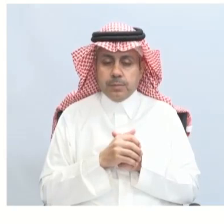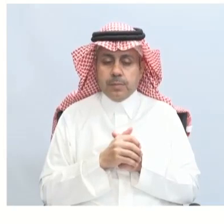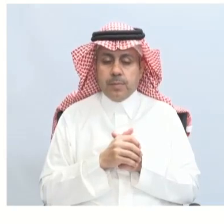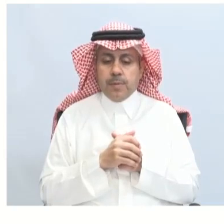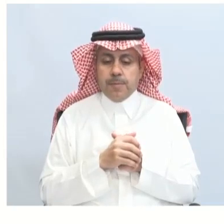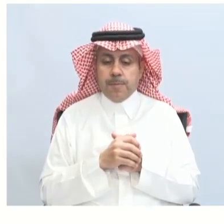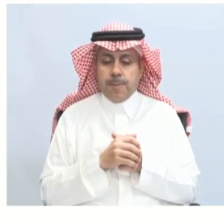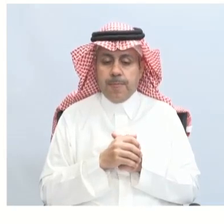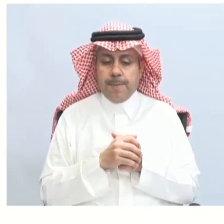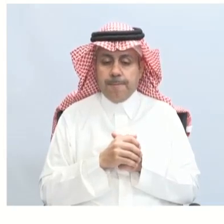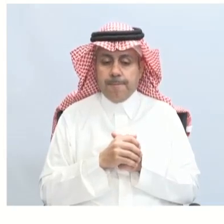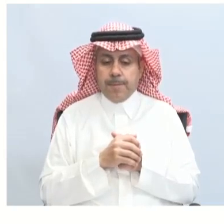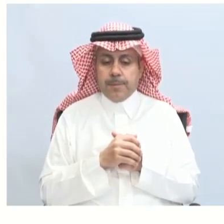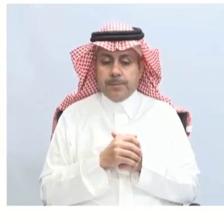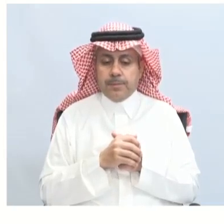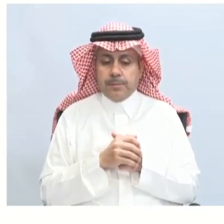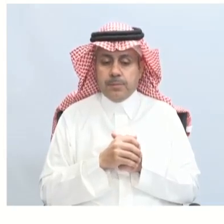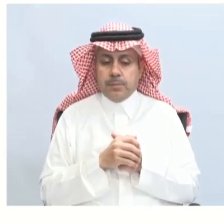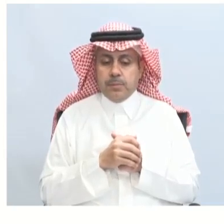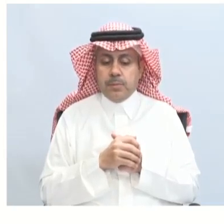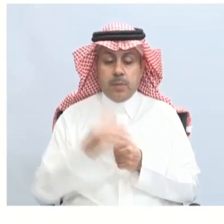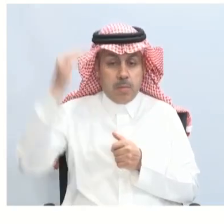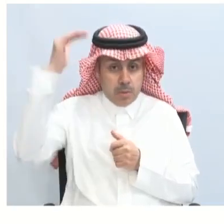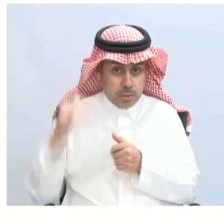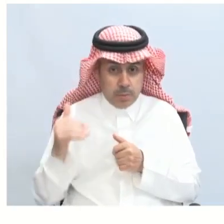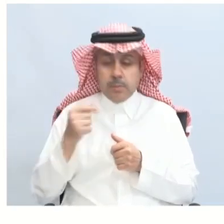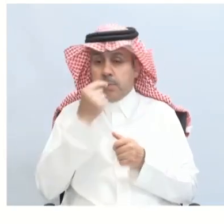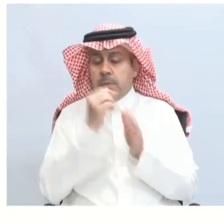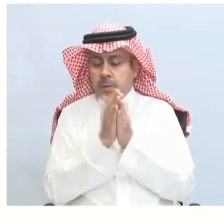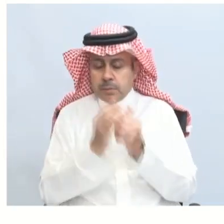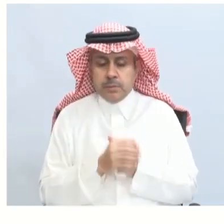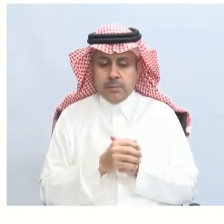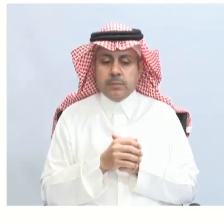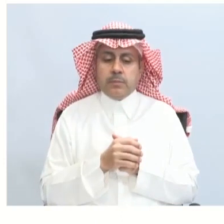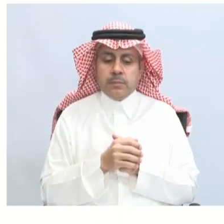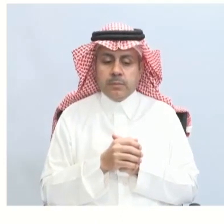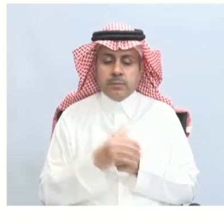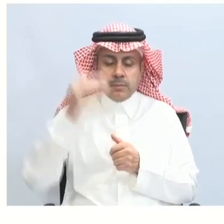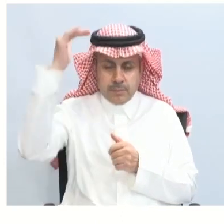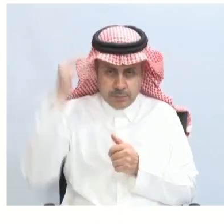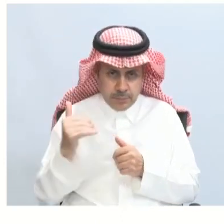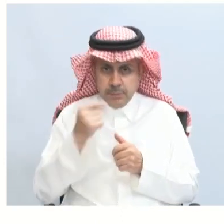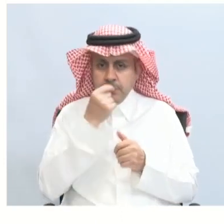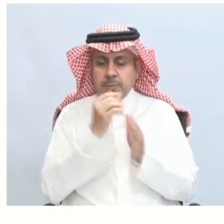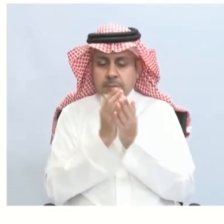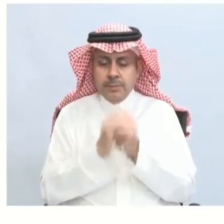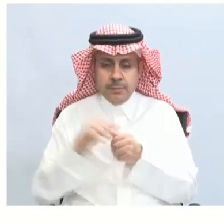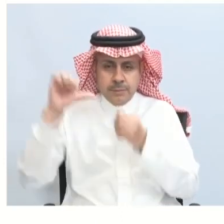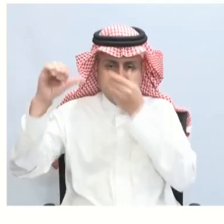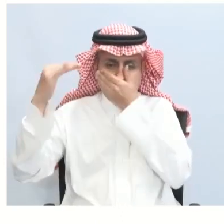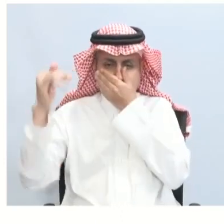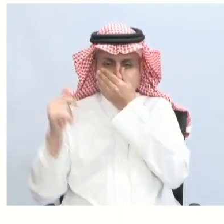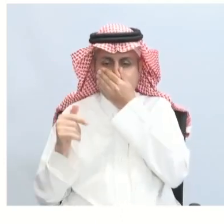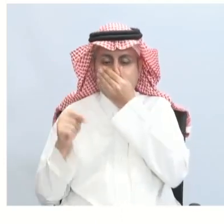اقرا واعمل بما اوحي اليك من الكتاب اي ما انزل اليك يا محمد من هذا من هذا الوح